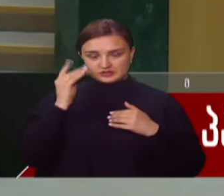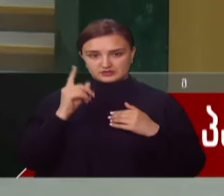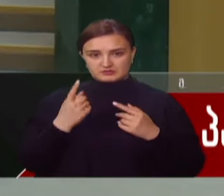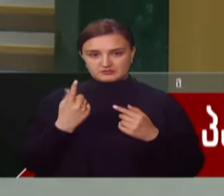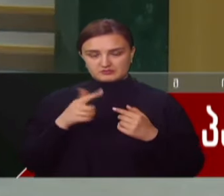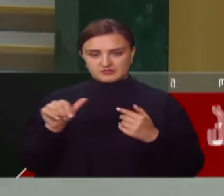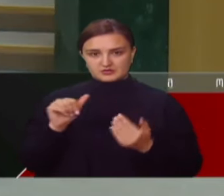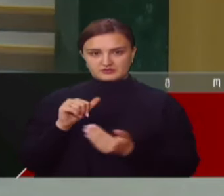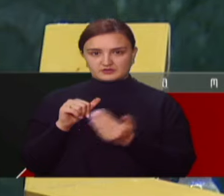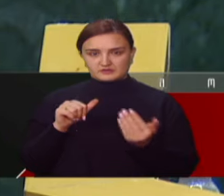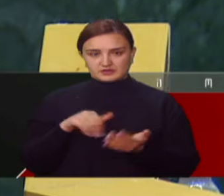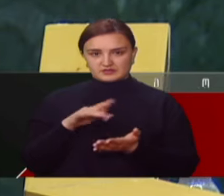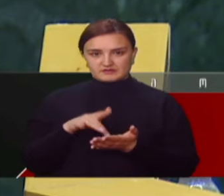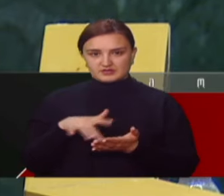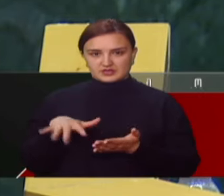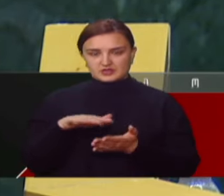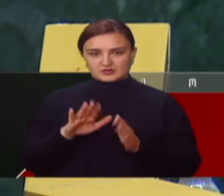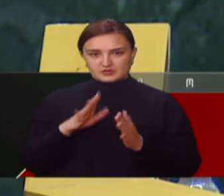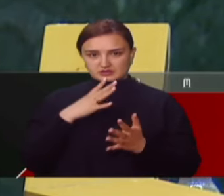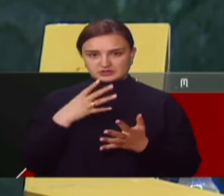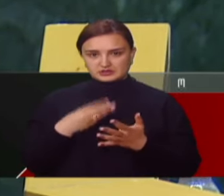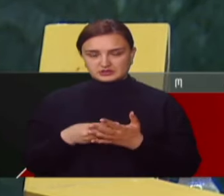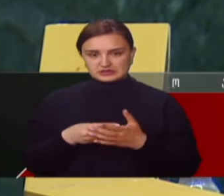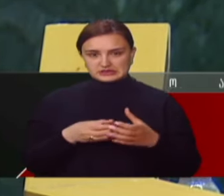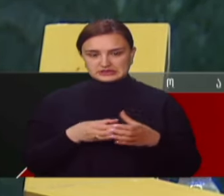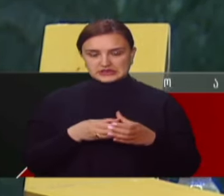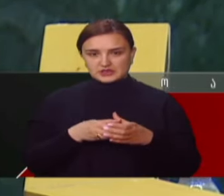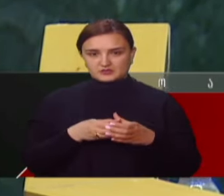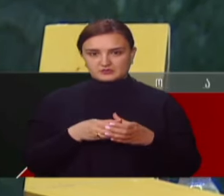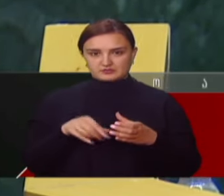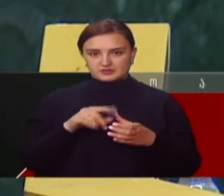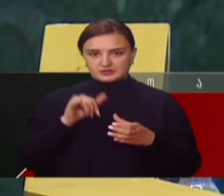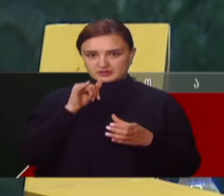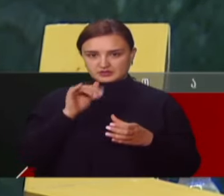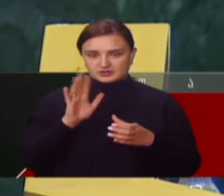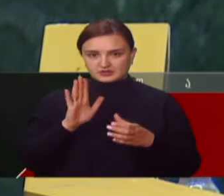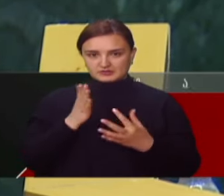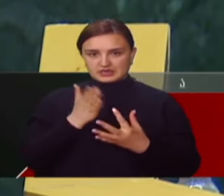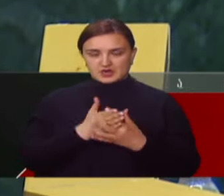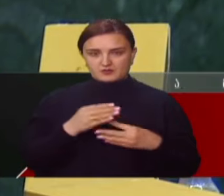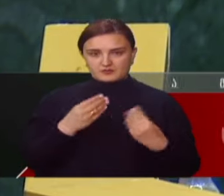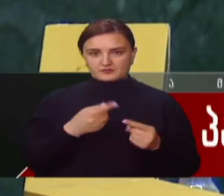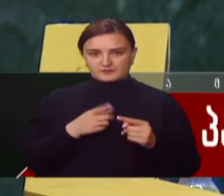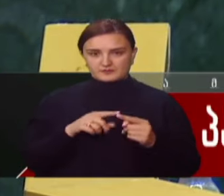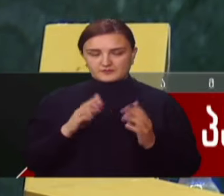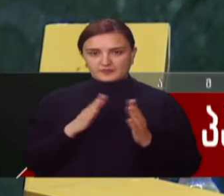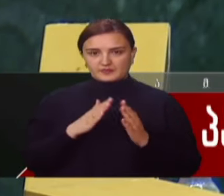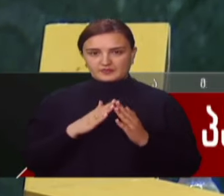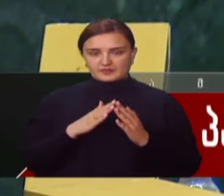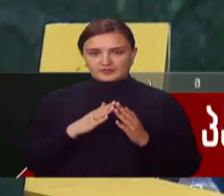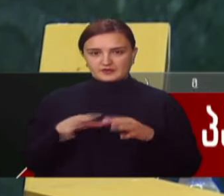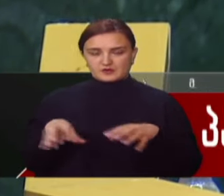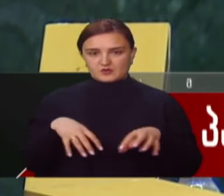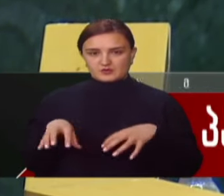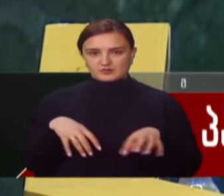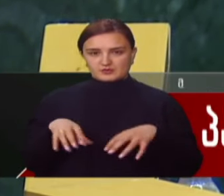მარტო თქვენია ეს ქვეყანა, ოღონდ საკუთარ თანაგუნდელებსაც კი აღარ შეგიძლიათ რომ გაუყოთ, ამიტომ რომ დასაბინავებელი ყავთ